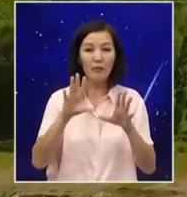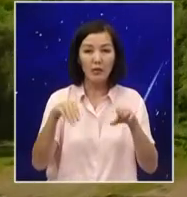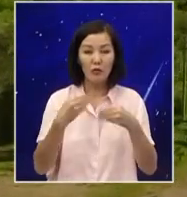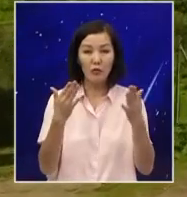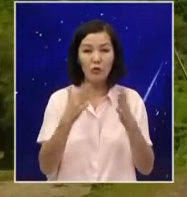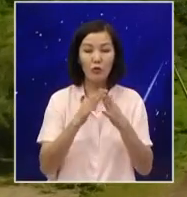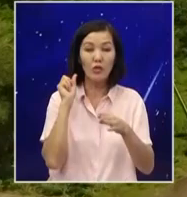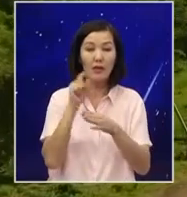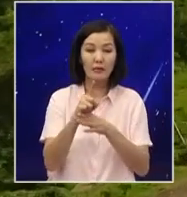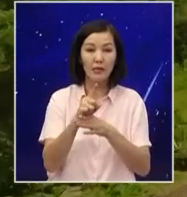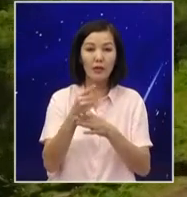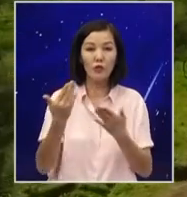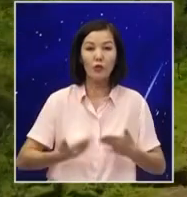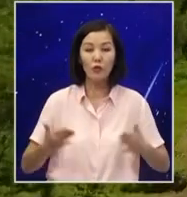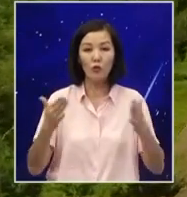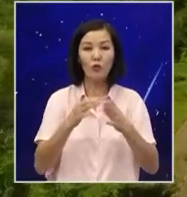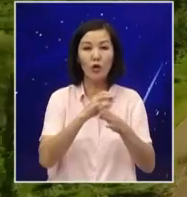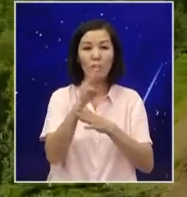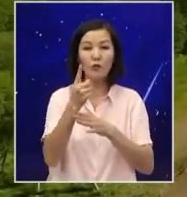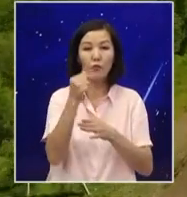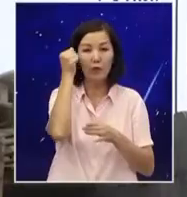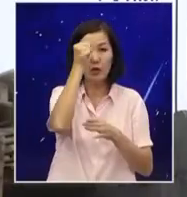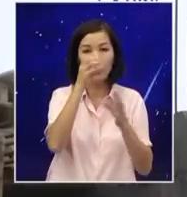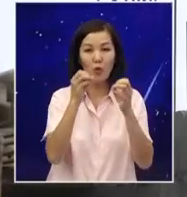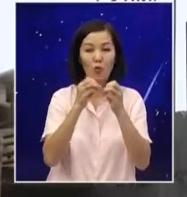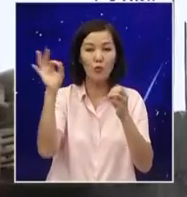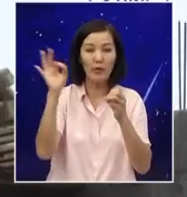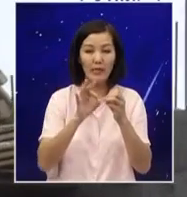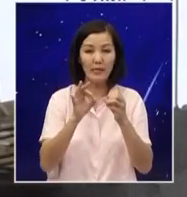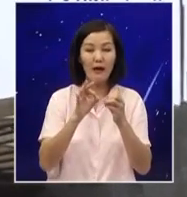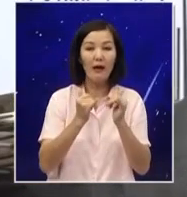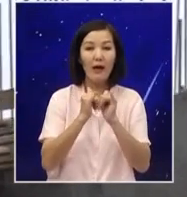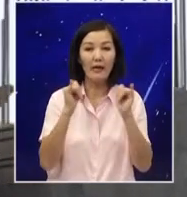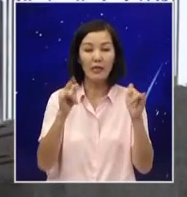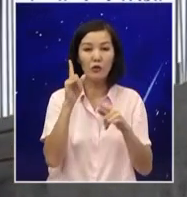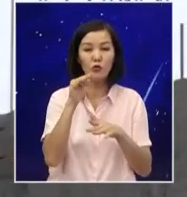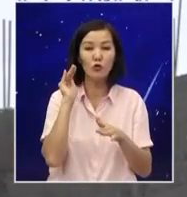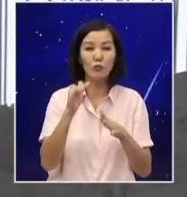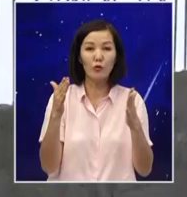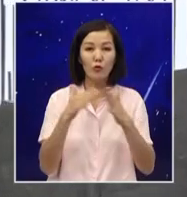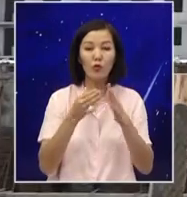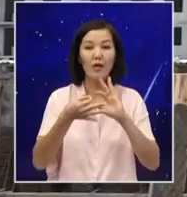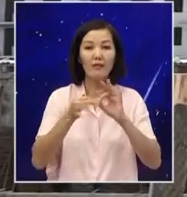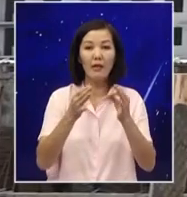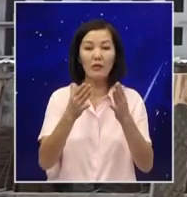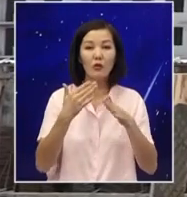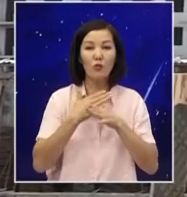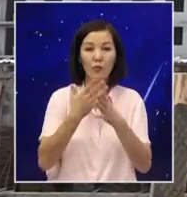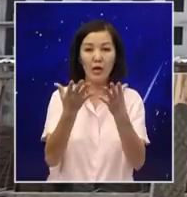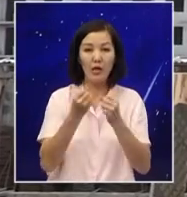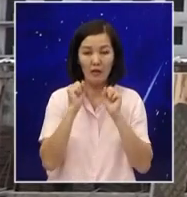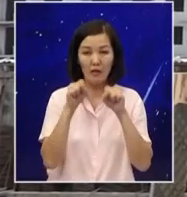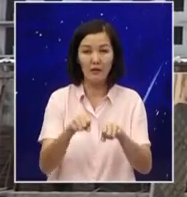тапсырды. Сонда тұрғын үймен қамту көрсеткіші 1 жылда 10 есеге артады. 100 мыңнан аса отбасы нақты көмек ала алады.